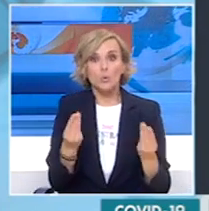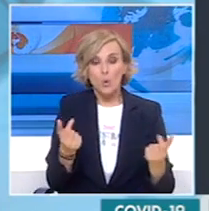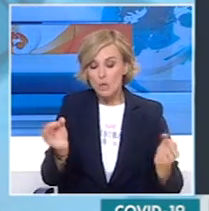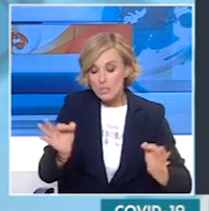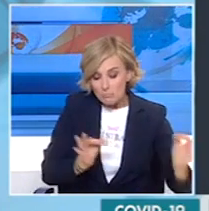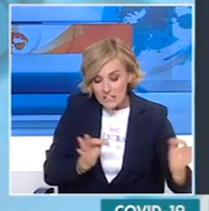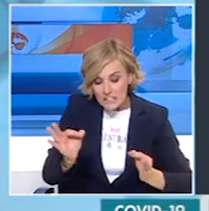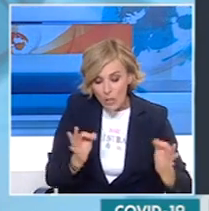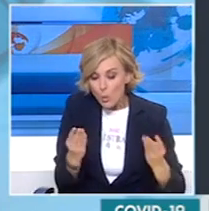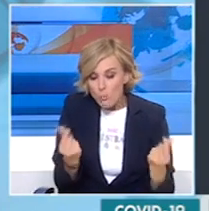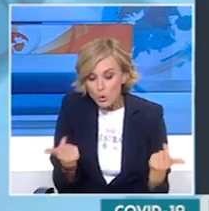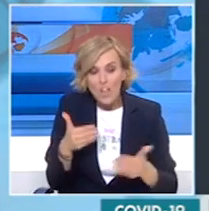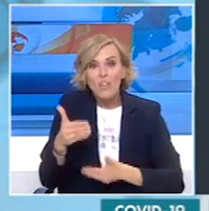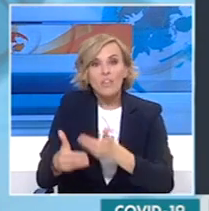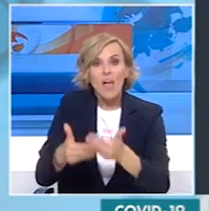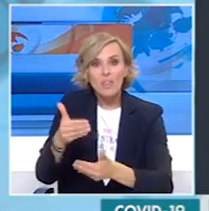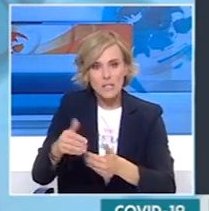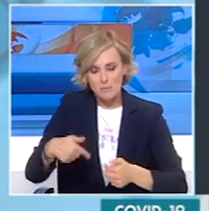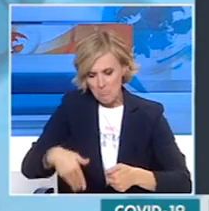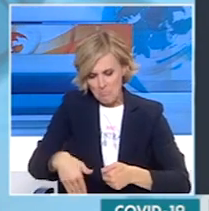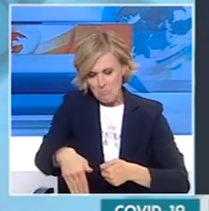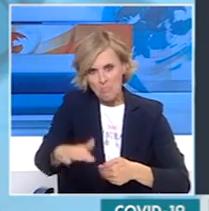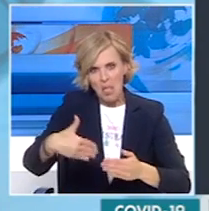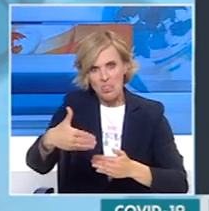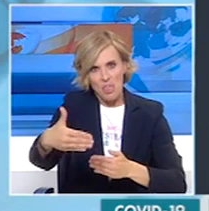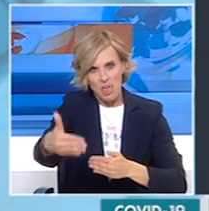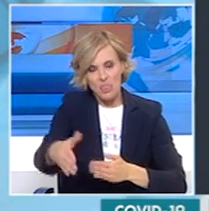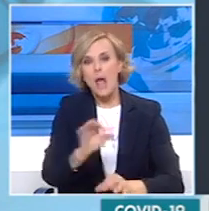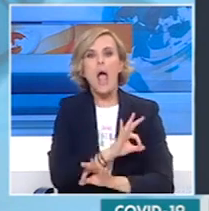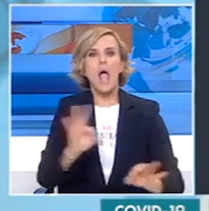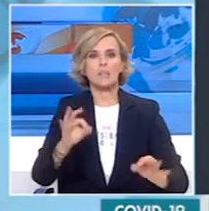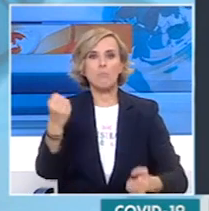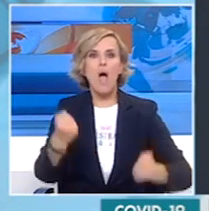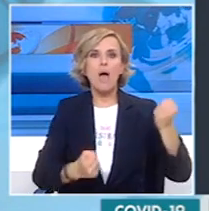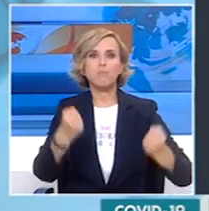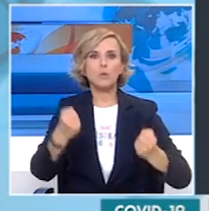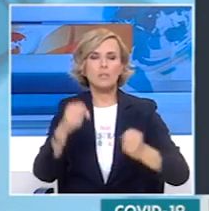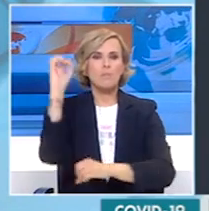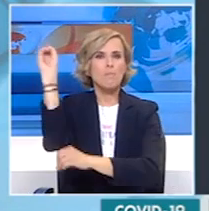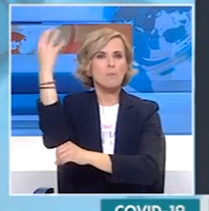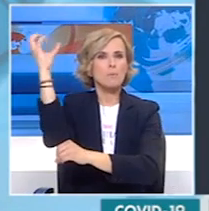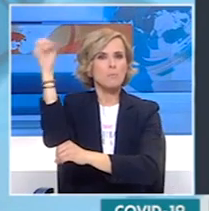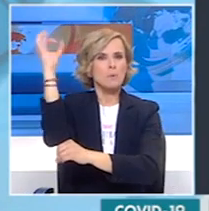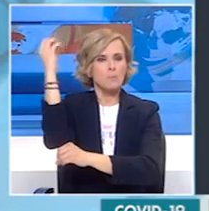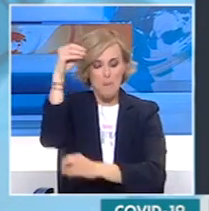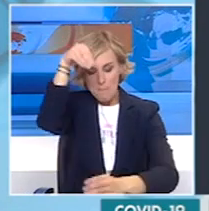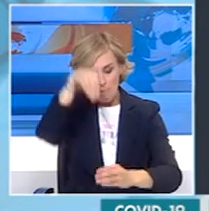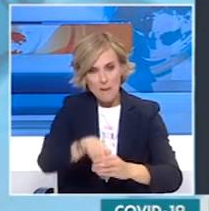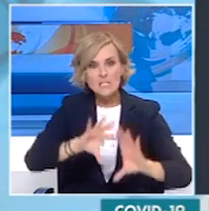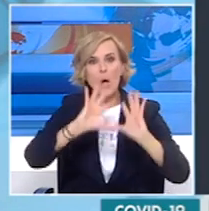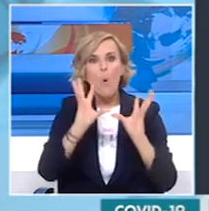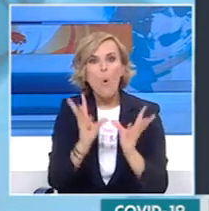ο απαραίτητος σχεδιασμός, προκειμένου σε πολύ σύντομο χρονικό διάστημα οι κινητές αυτές μονάδες να βρίσκονται στους δρόμους και να κάνουν